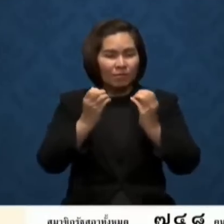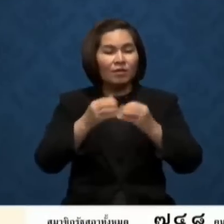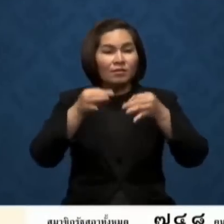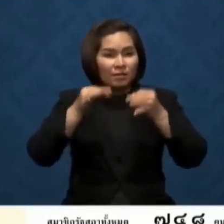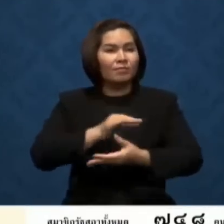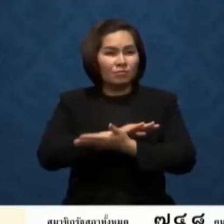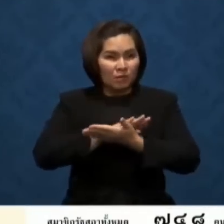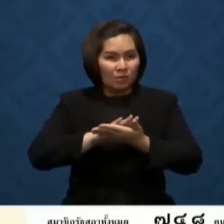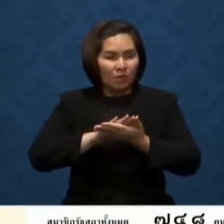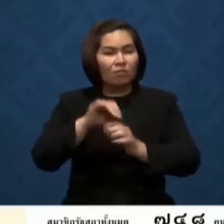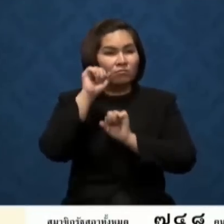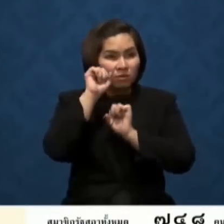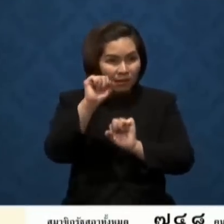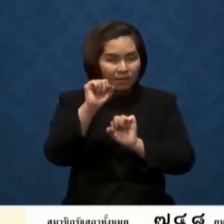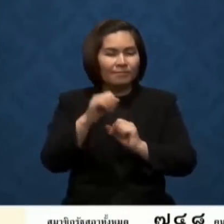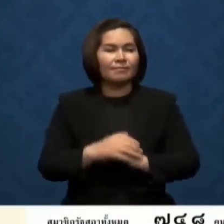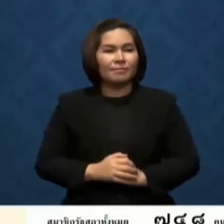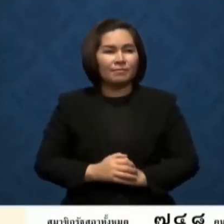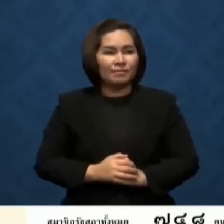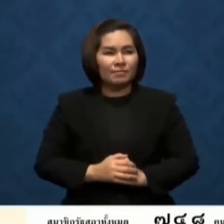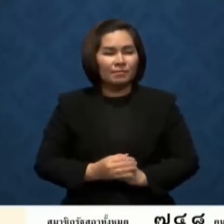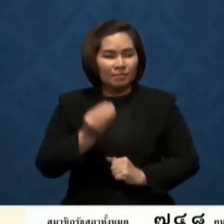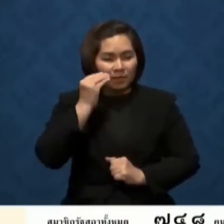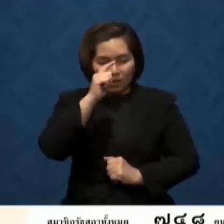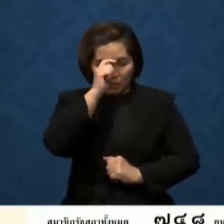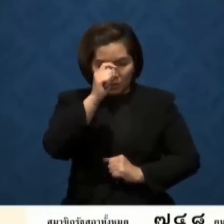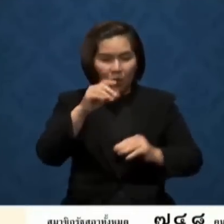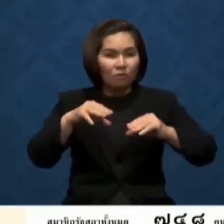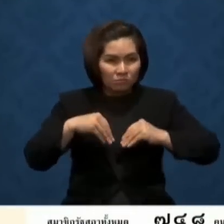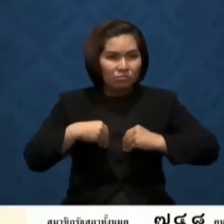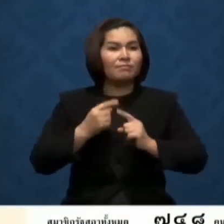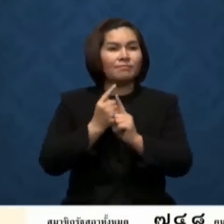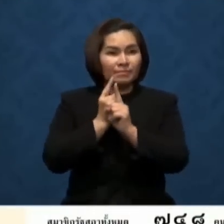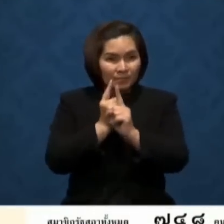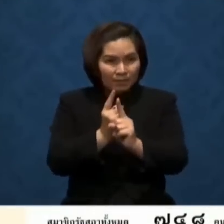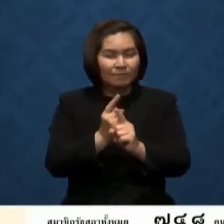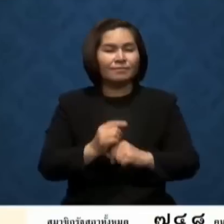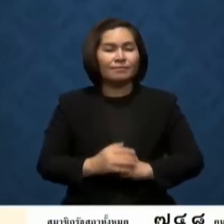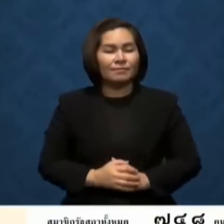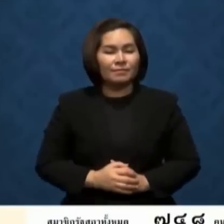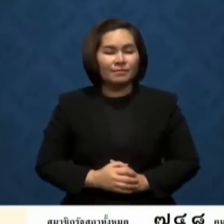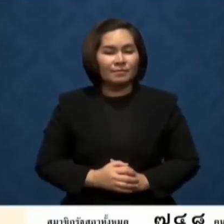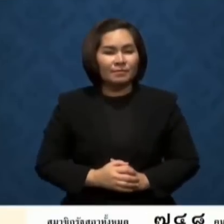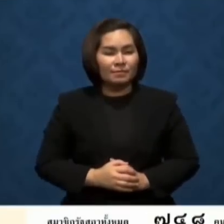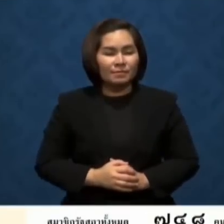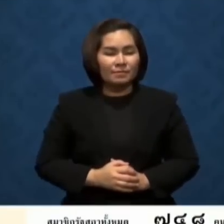านก็ได้เคารพในกติกาของสภาคือ